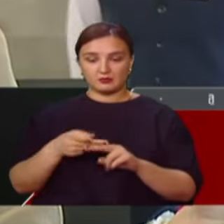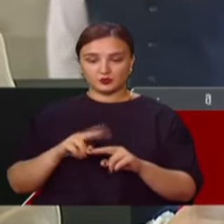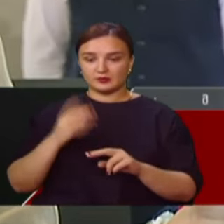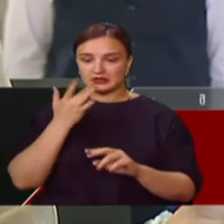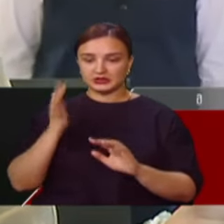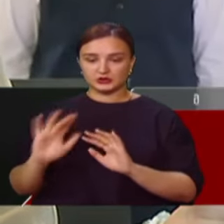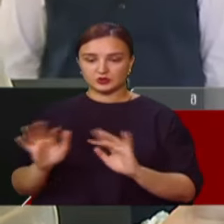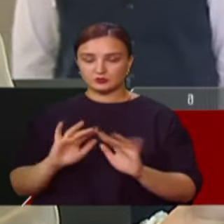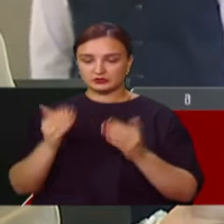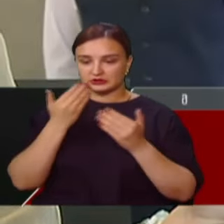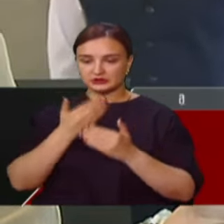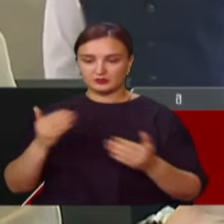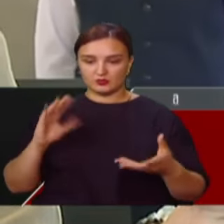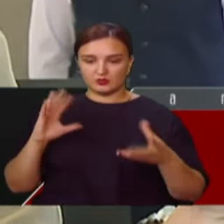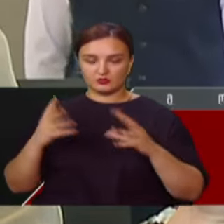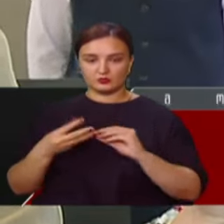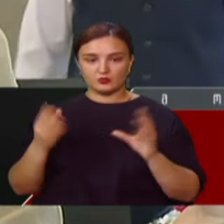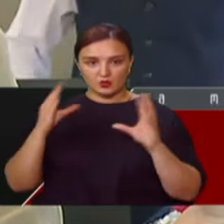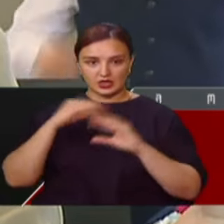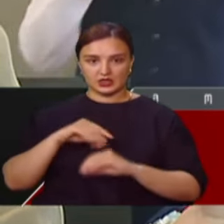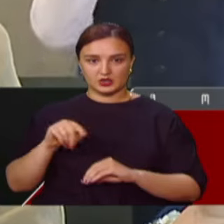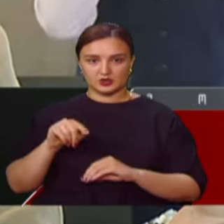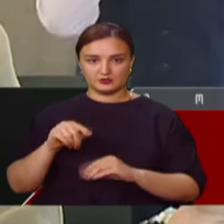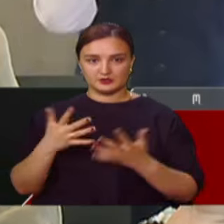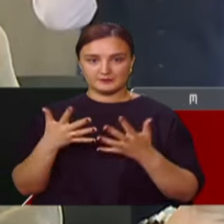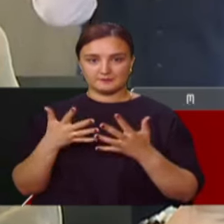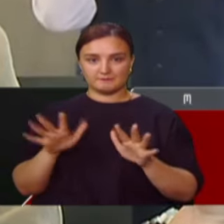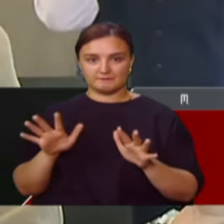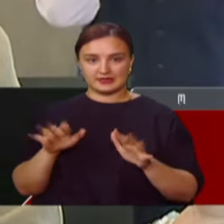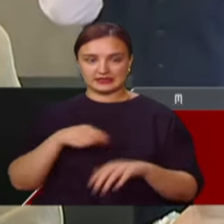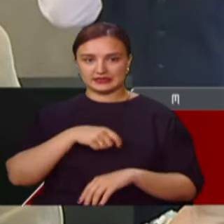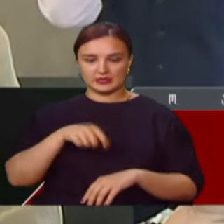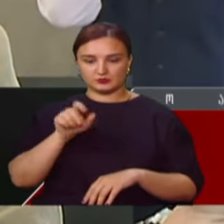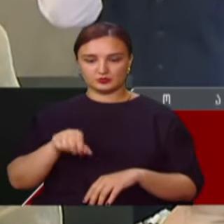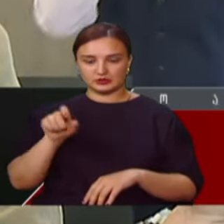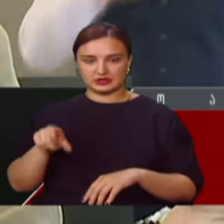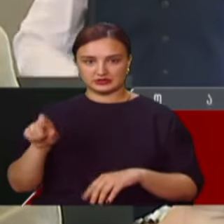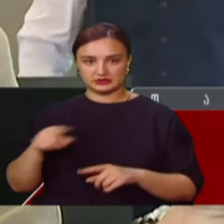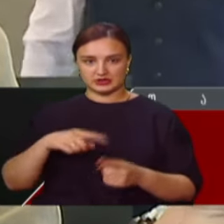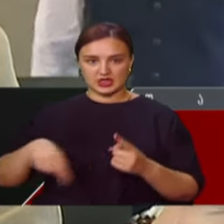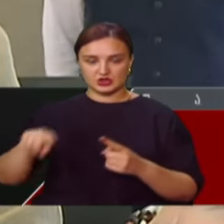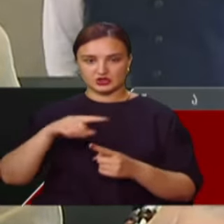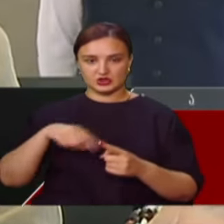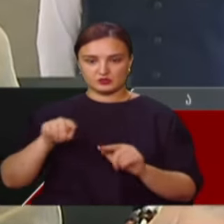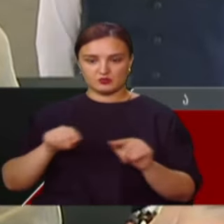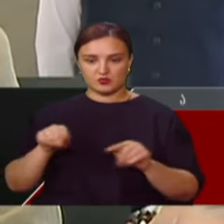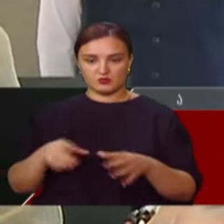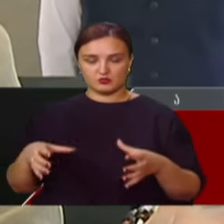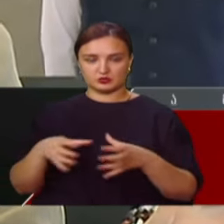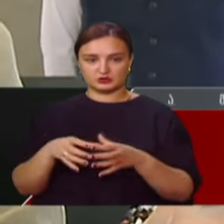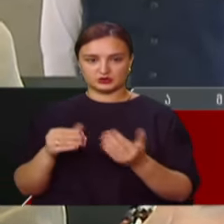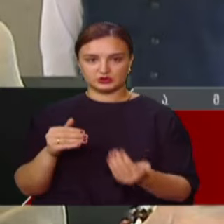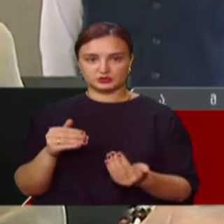ნაცმოძრაობა საბოლოო ჯამში მოახერხოს რაღაცნაირად მეტი დეპუტატის გარშემო ოპოზიციური, ასე